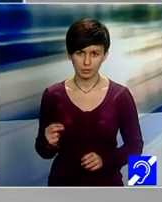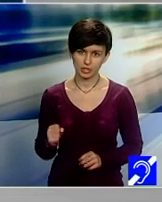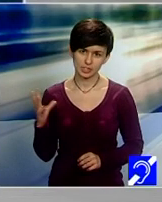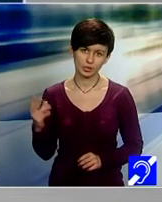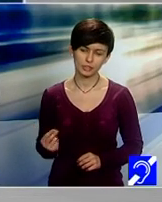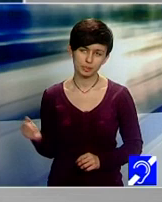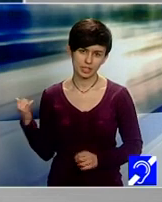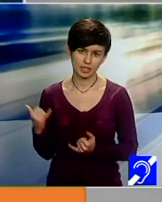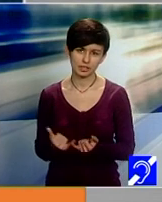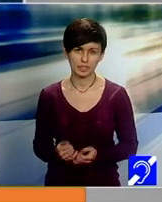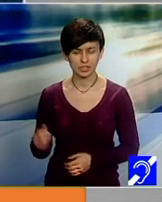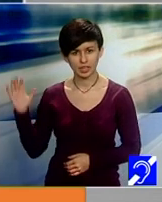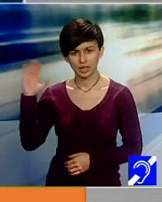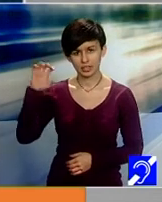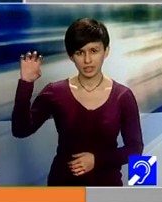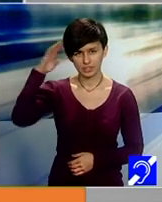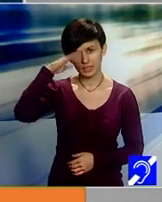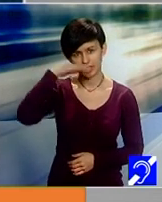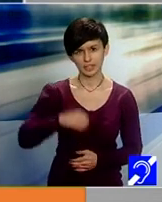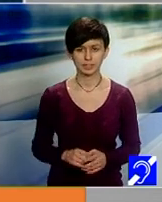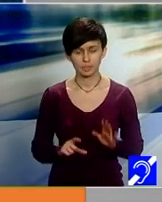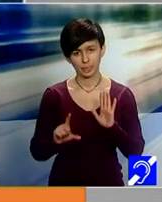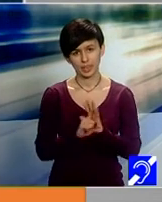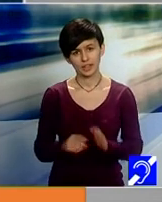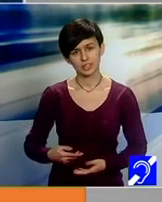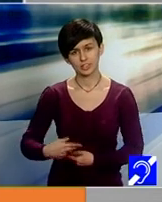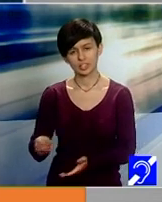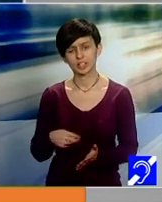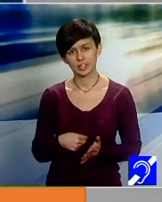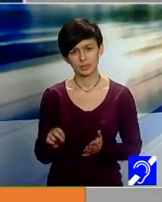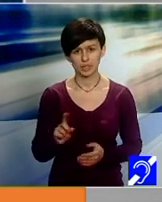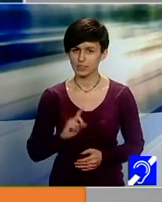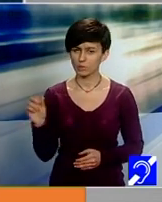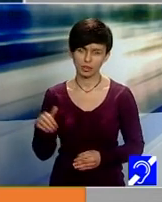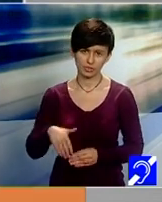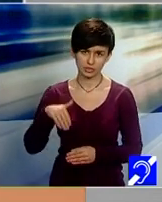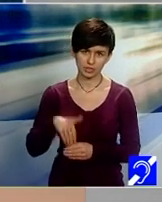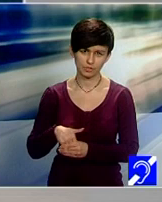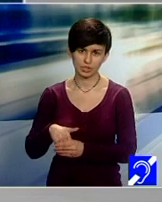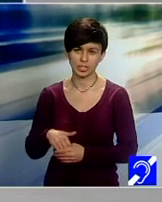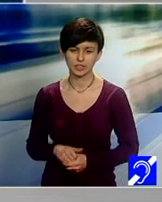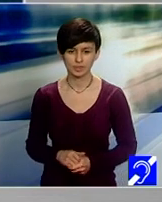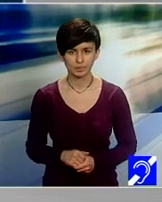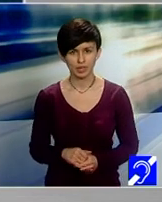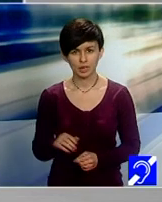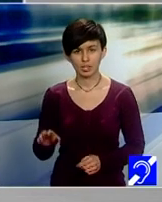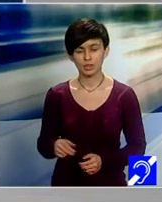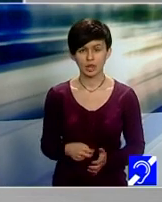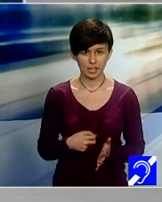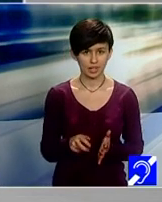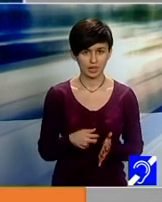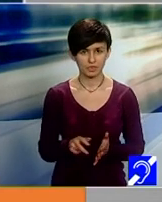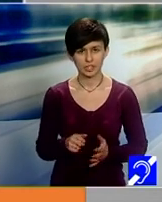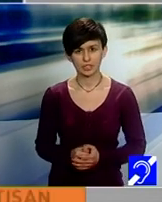Bună ziua și bun găsit la Transilvania la zi. Legea dării în plată, deși nu a fost încă votată și promulgată, are deja ecouri în